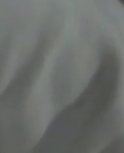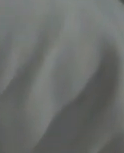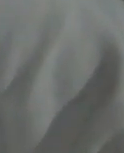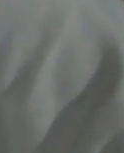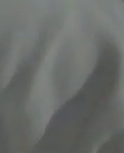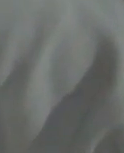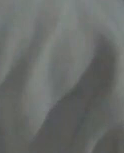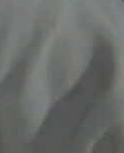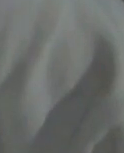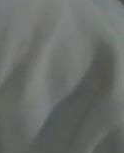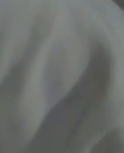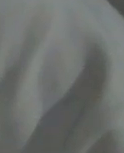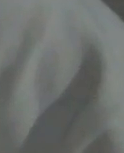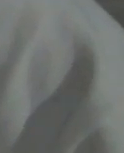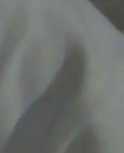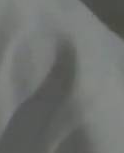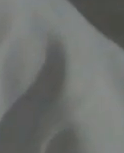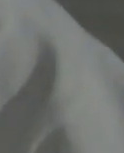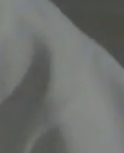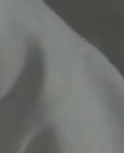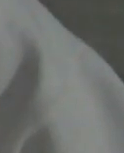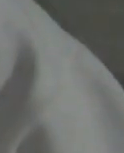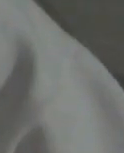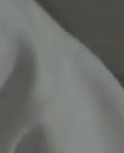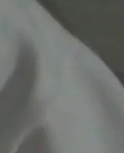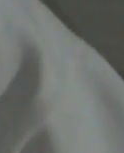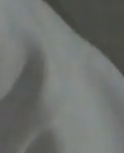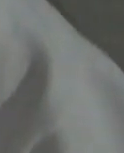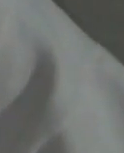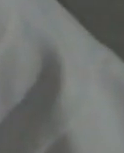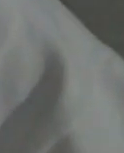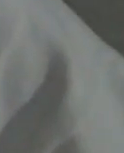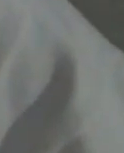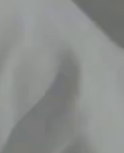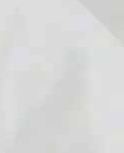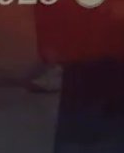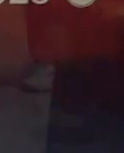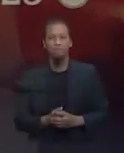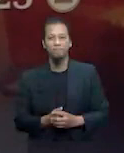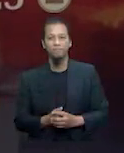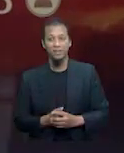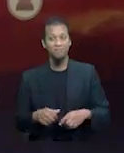yang kemungkinan bisa lebih ramai juga ya kalau misalnya antusiasmenya kayak seperti ini.